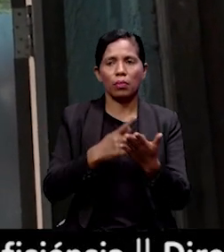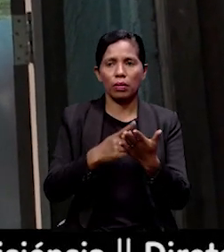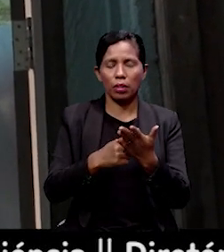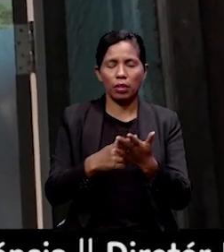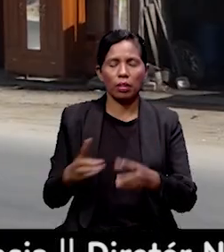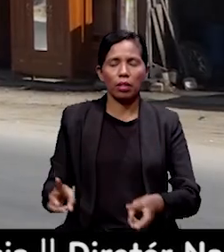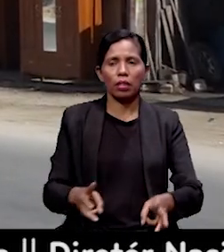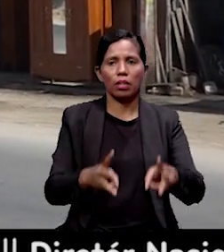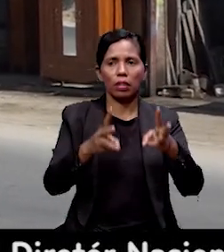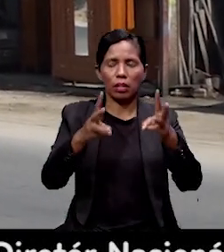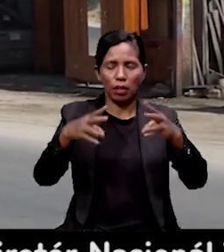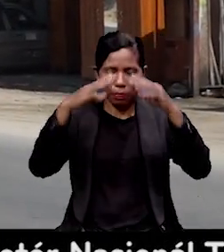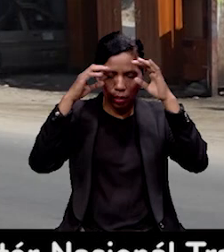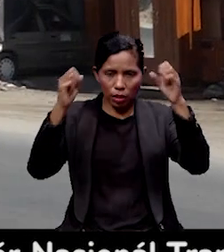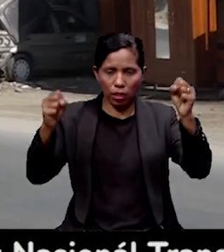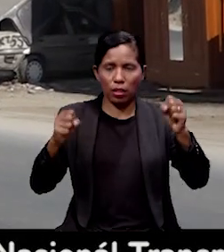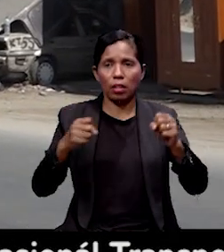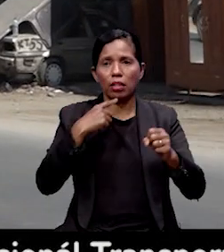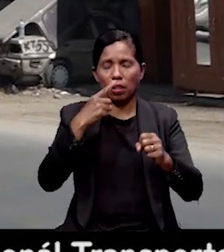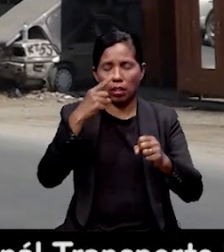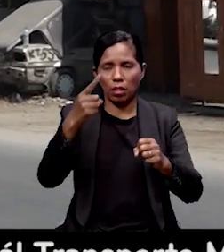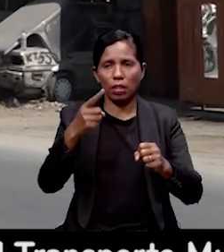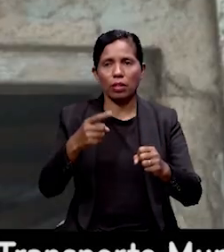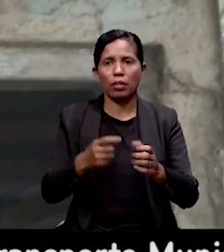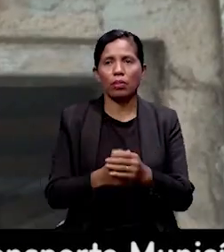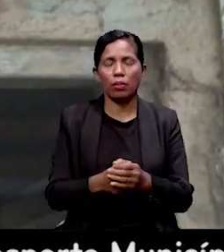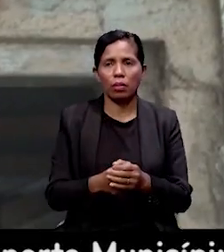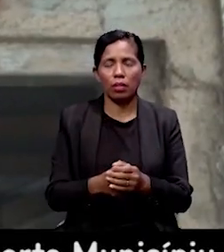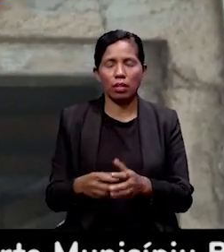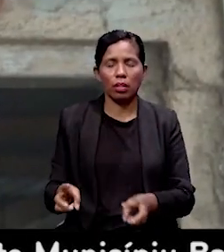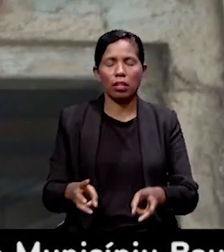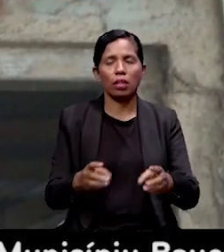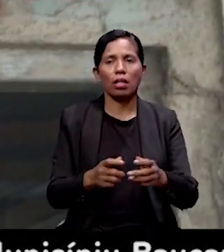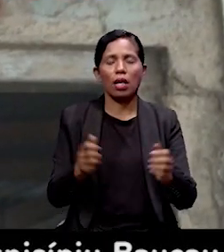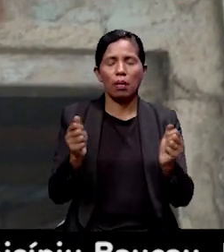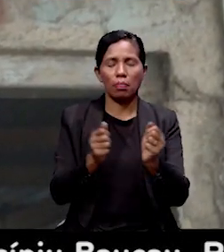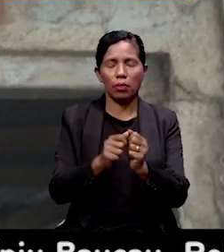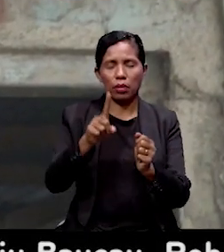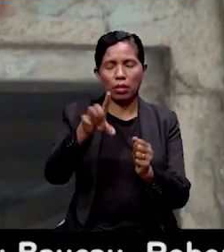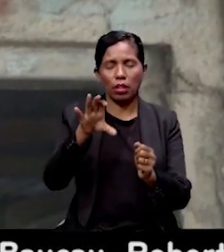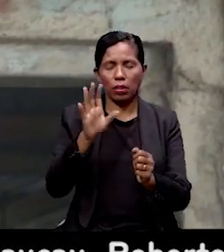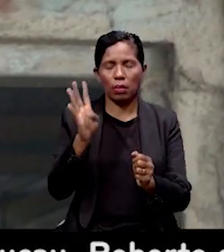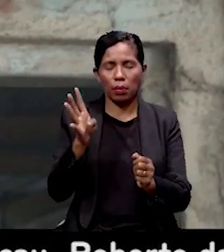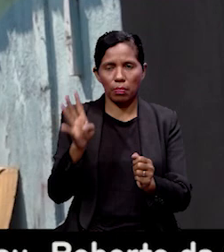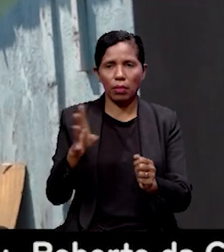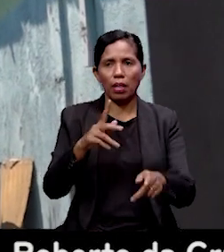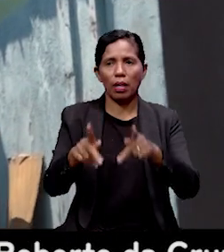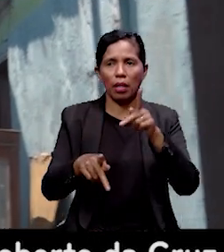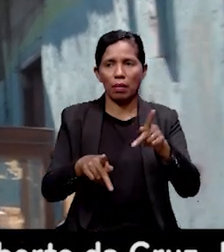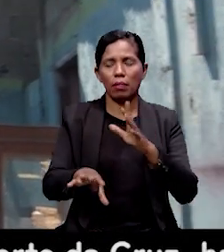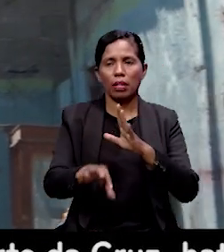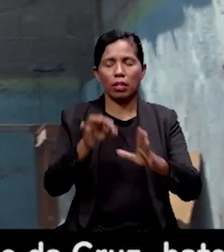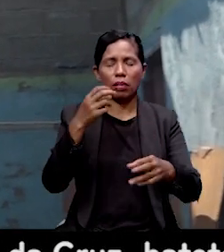direção rotunda Presidente Nicolau Lobato to uma ada tasitolu hamutuk atus ide hatnulu no comunidade Hirakne hetang